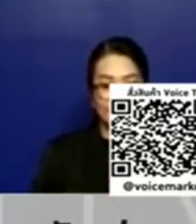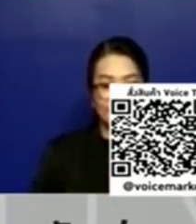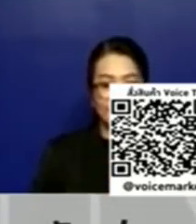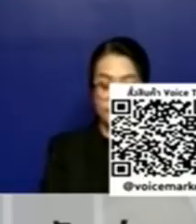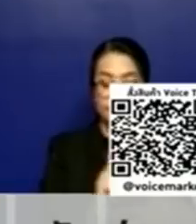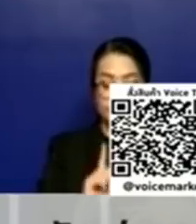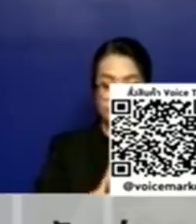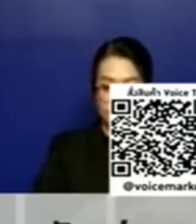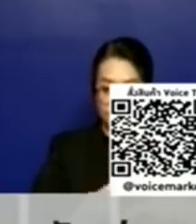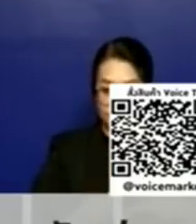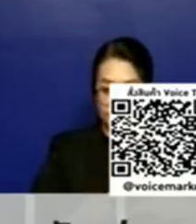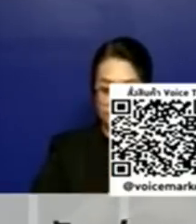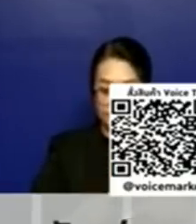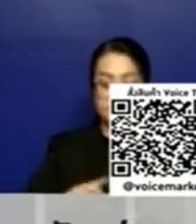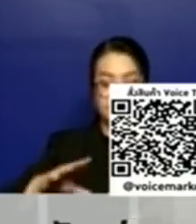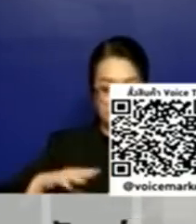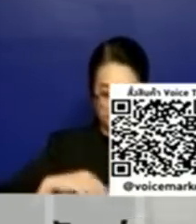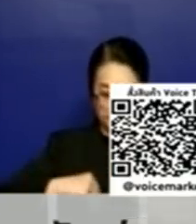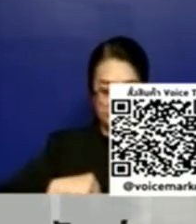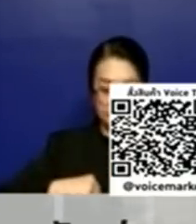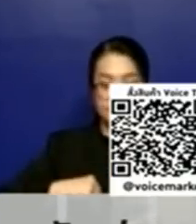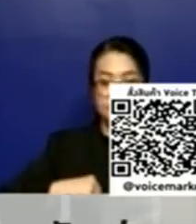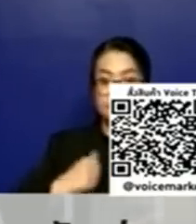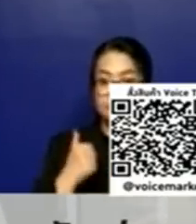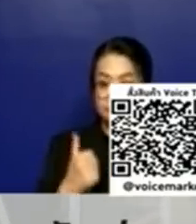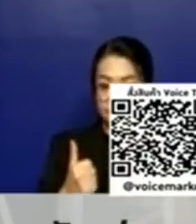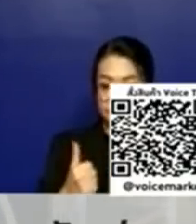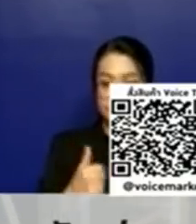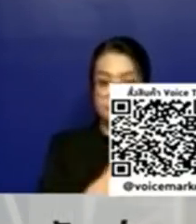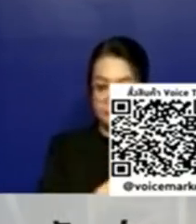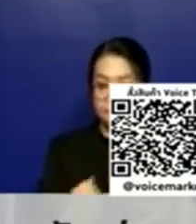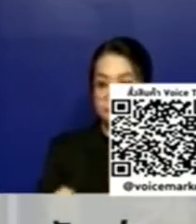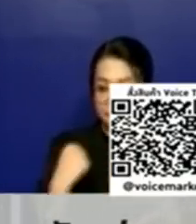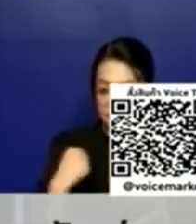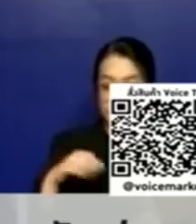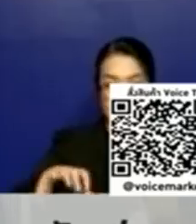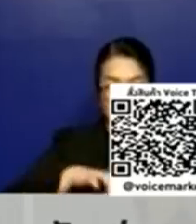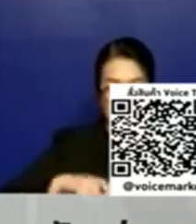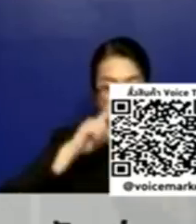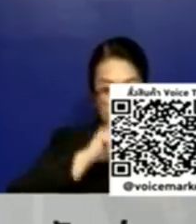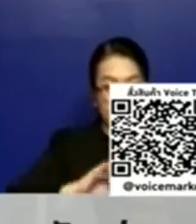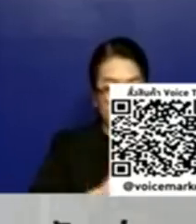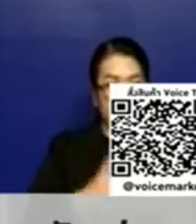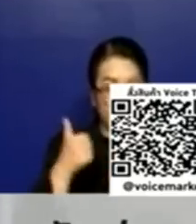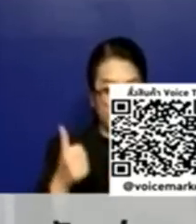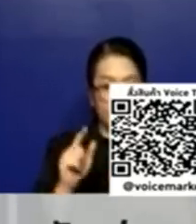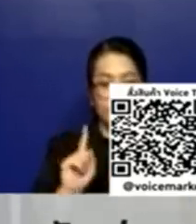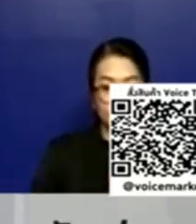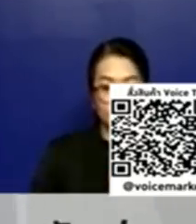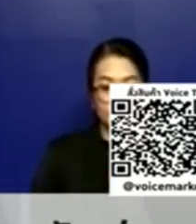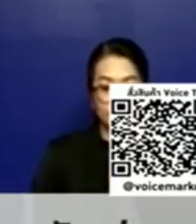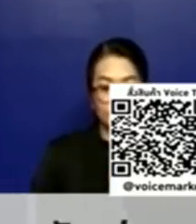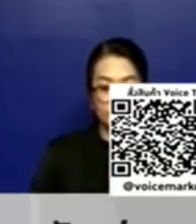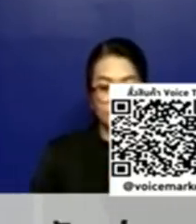ให้ว่าตอบเป็นพิธีอ่ะแล้วก็ทำเป็นมาประชุมอยู่ทุกเวลาตัวเองให้ความสำคัญกับสภาแต่โทษทีฮะเนื้อหาที่ตอบเนี่ยนะตอบแบบไม่ต้องทำอะ